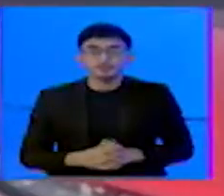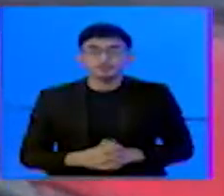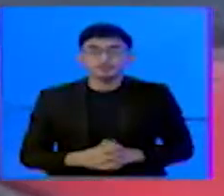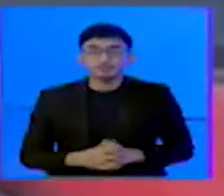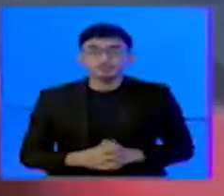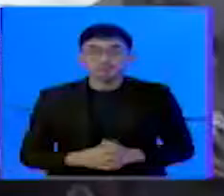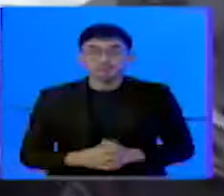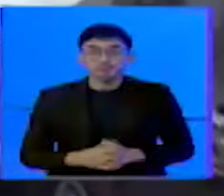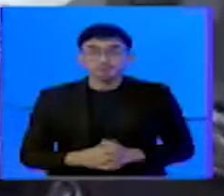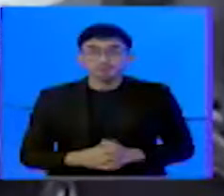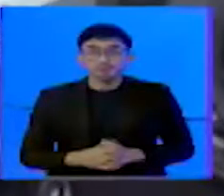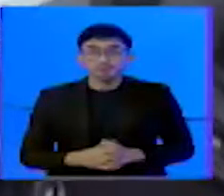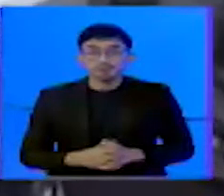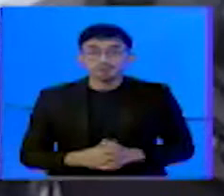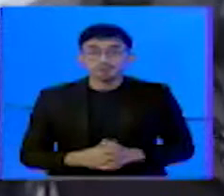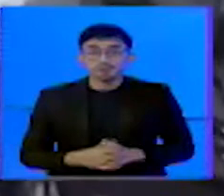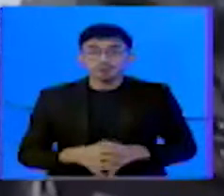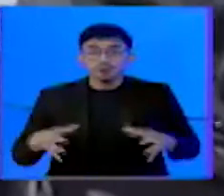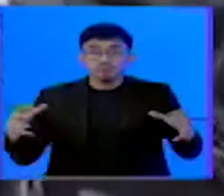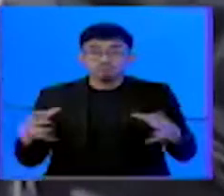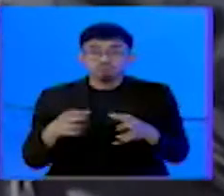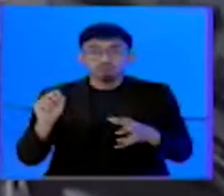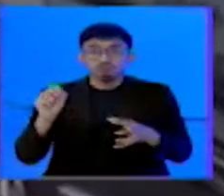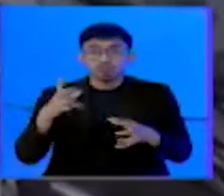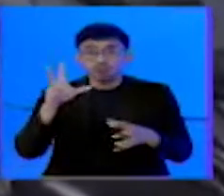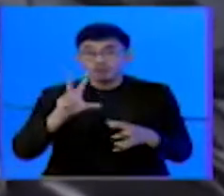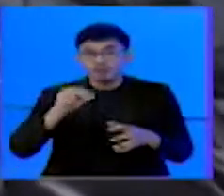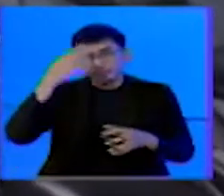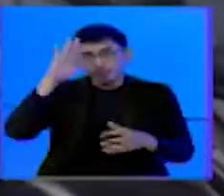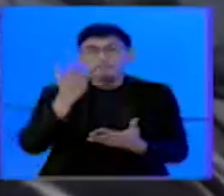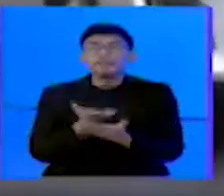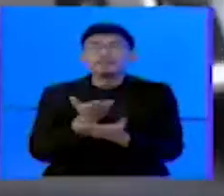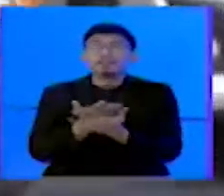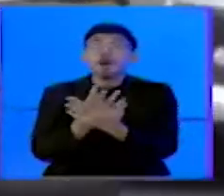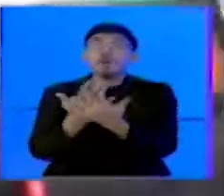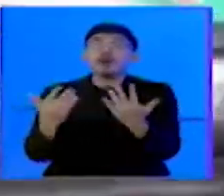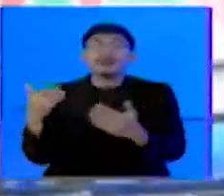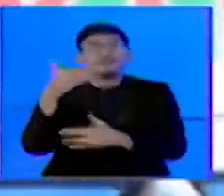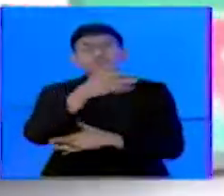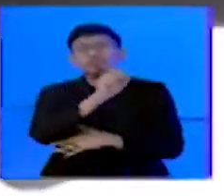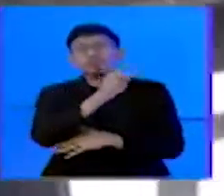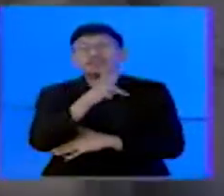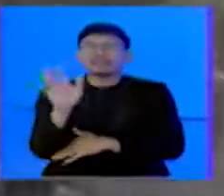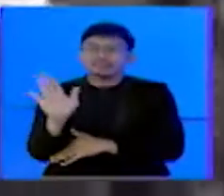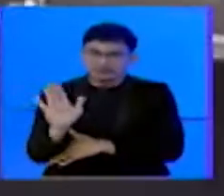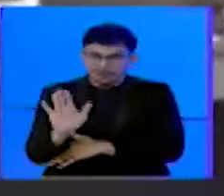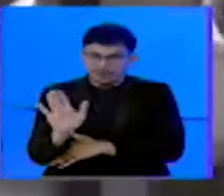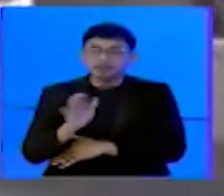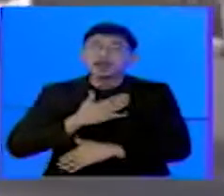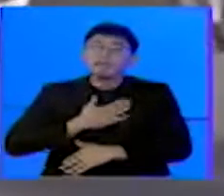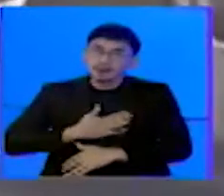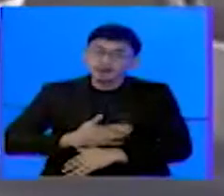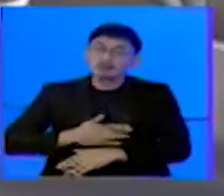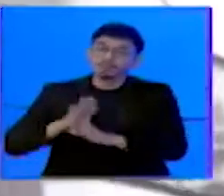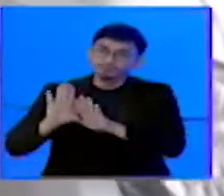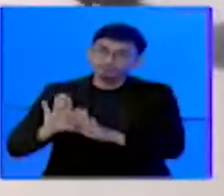Menyikapi membludaknya kunjungan ke kawasan Puncak, Gubernur Jawa Barat Ridwan Kamil meminta warga Jakarta khususnya untuk bersabar dan tidak mengunjungi